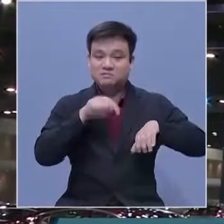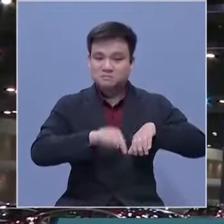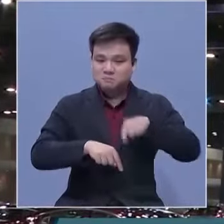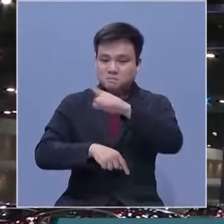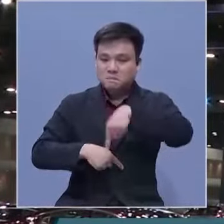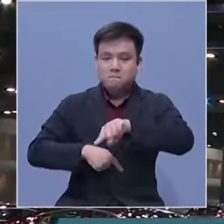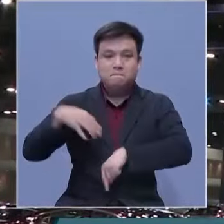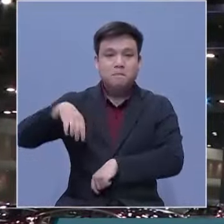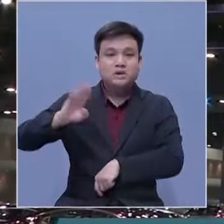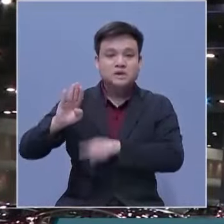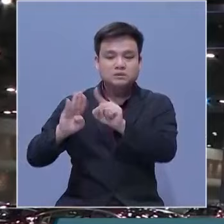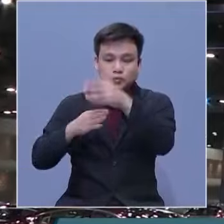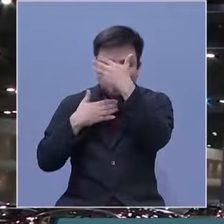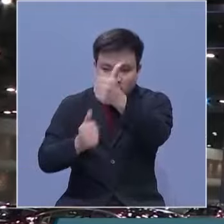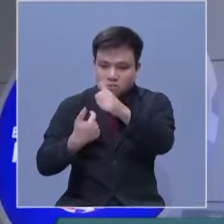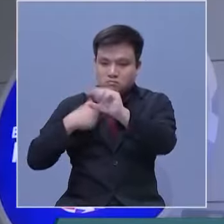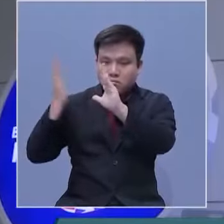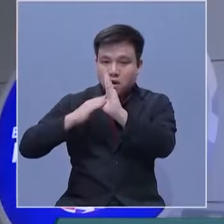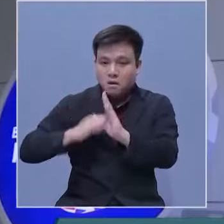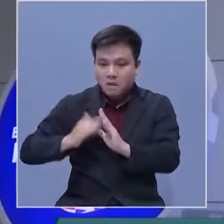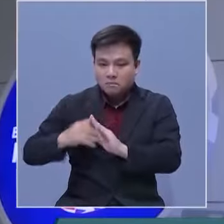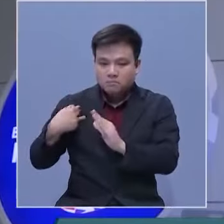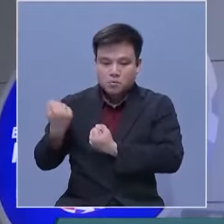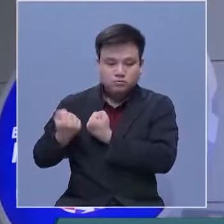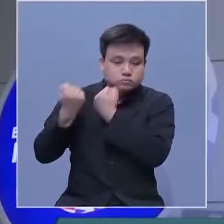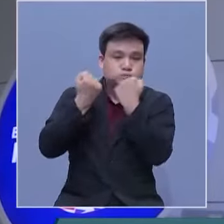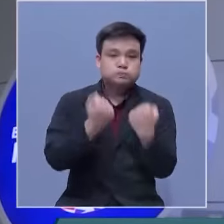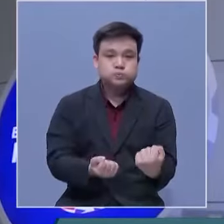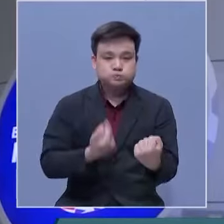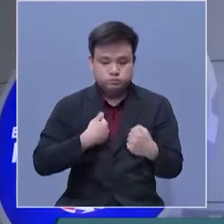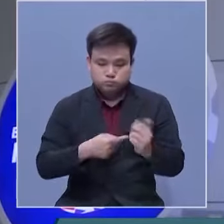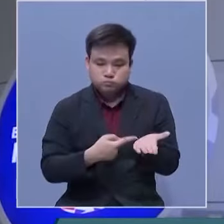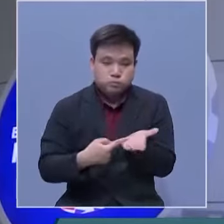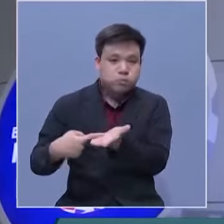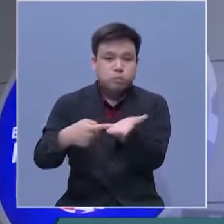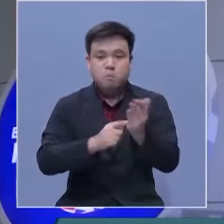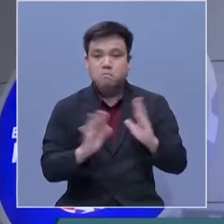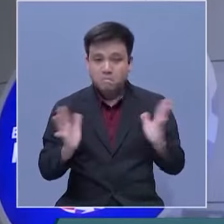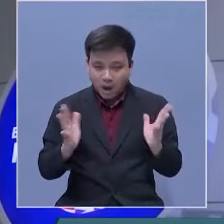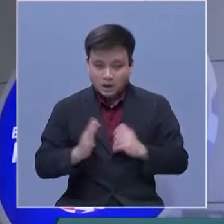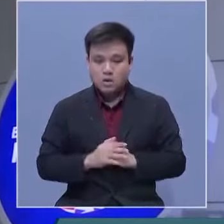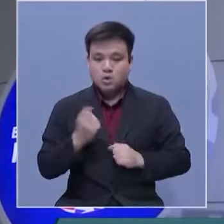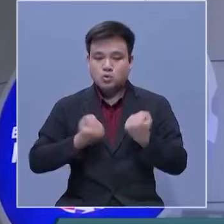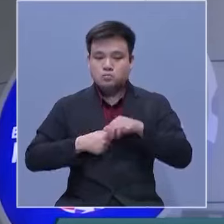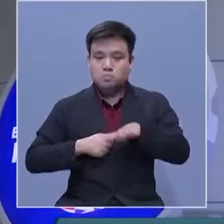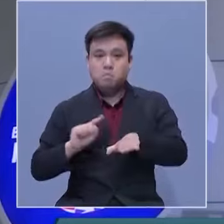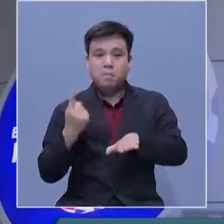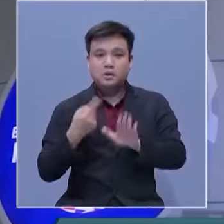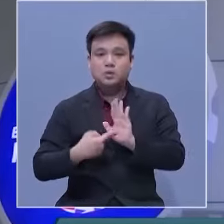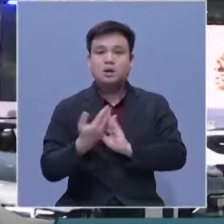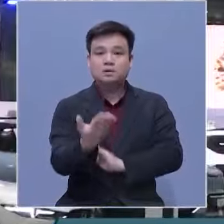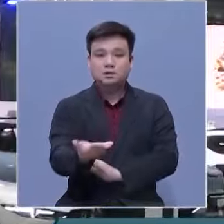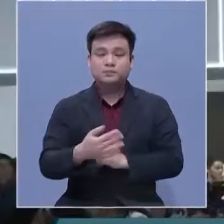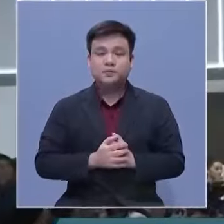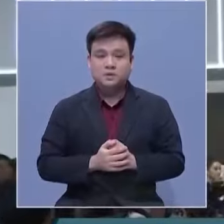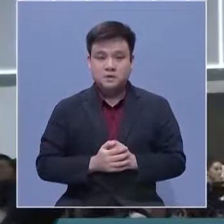เข้าร่วมงานกว่า49แบรนด์และมีรถยนต์รุ่นใหม่ๆเข้ามาเปิดตัวไม่น้อยกว่า20รุ่นนะคะอย่างเช่น Great Wall Motors ค่ะเปิด